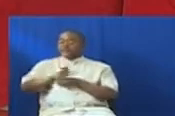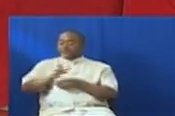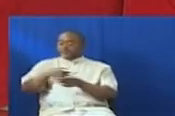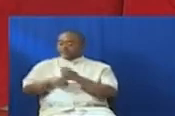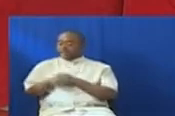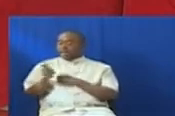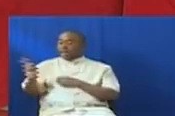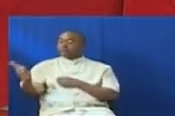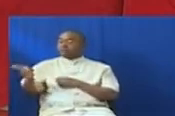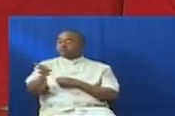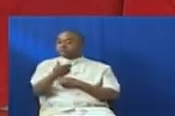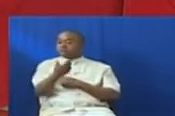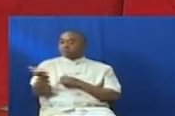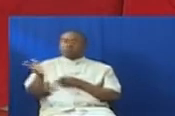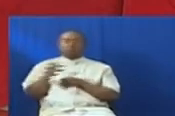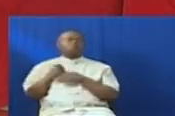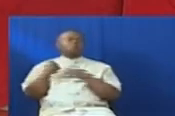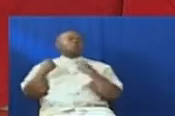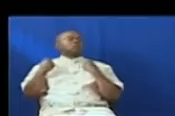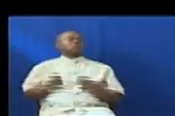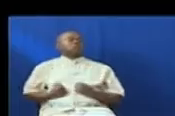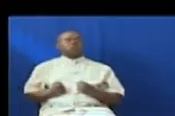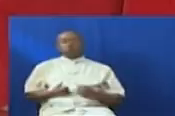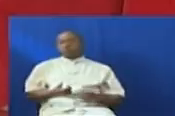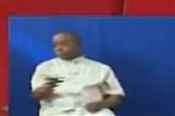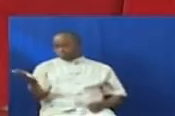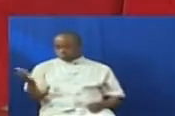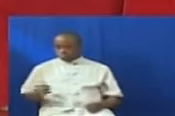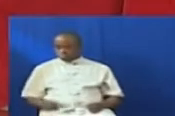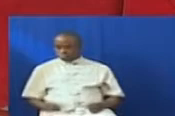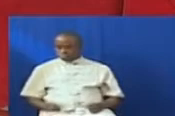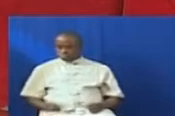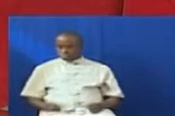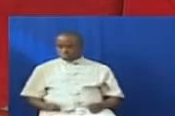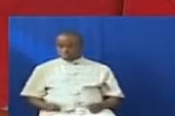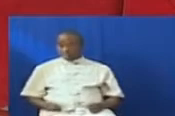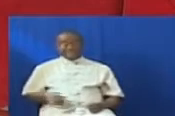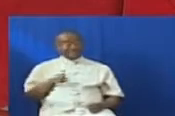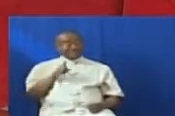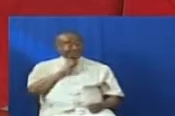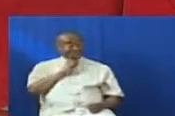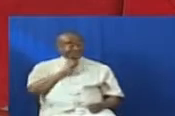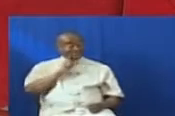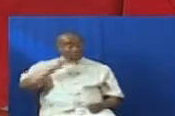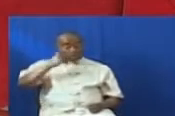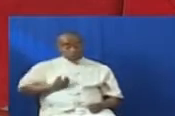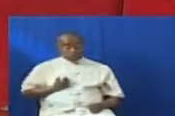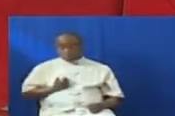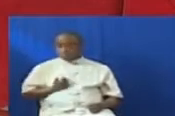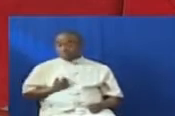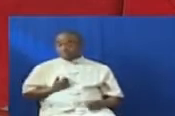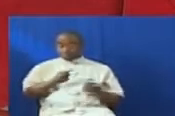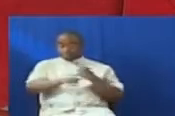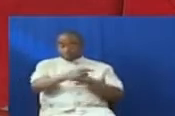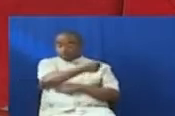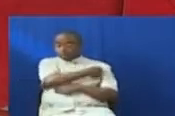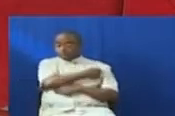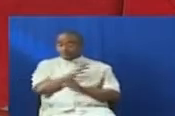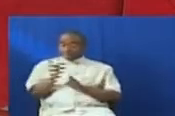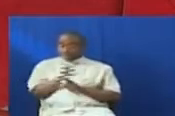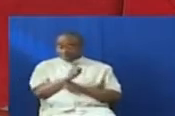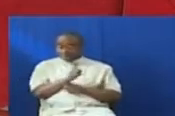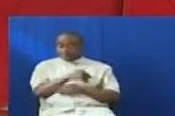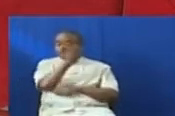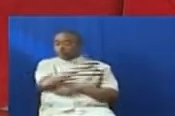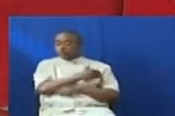halmashauri wanapata shida kila mwezi, lakini wanapokwenda hospitali hawapati